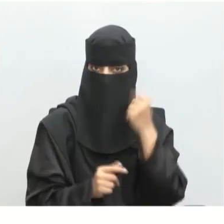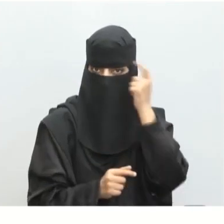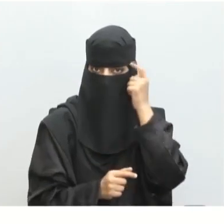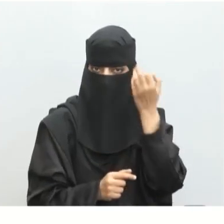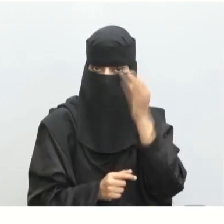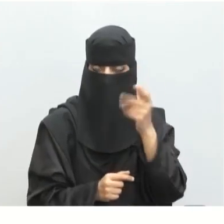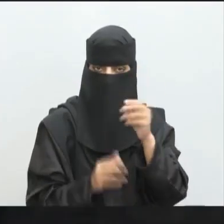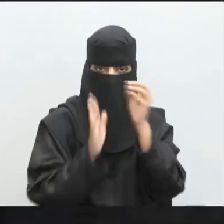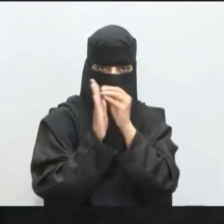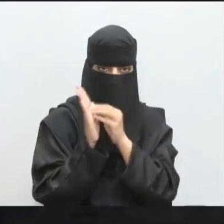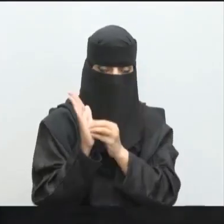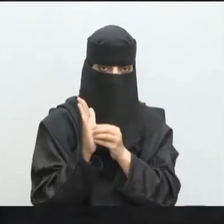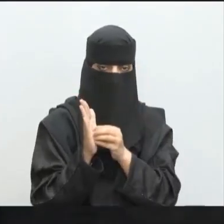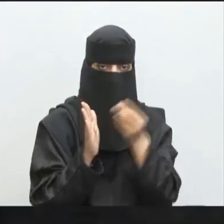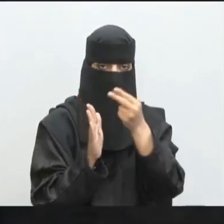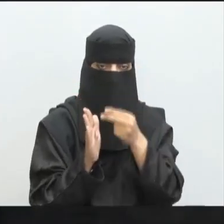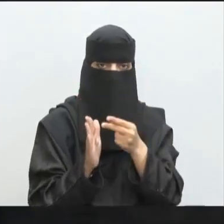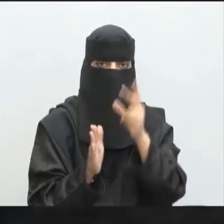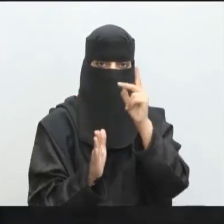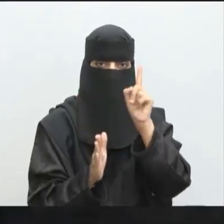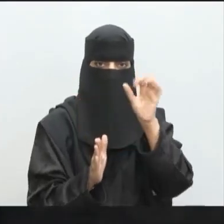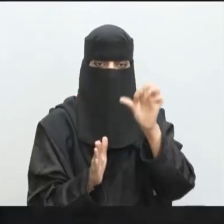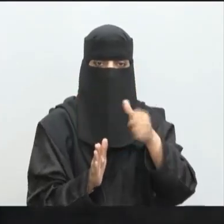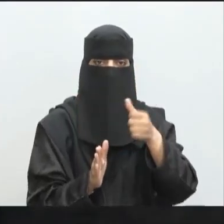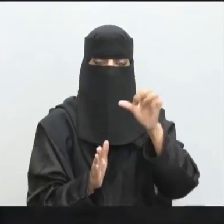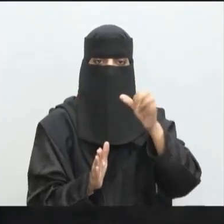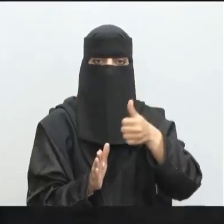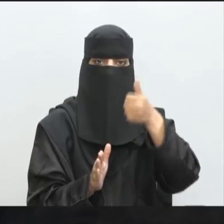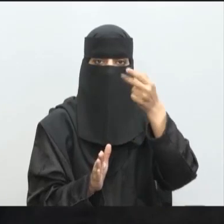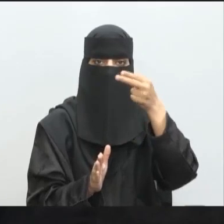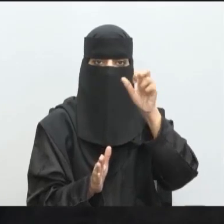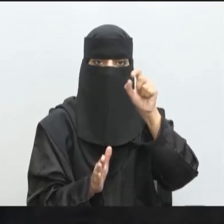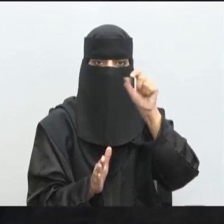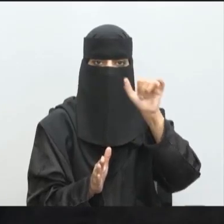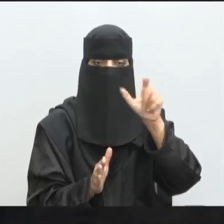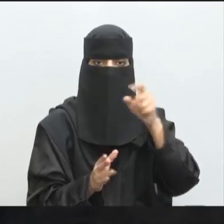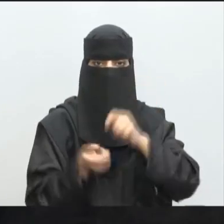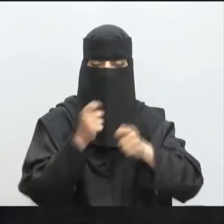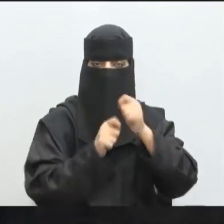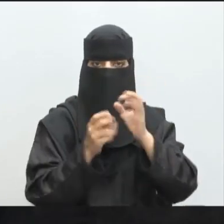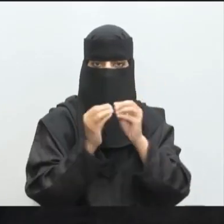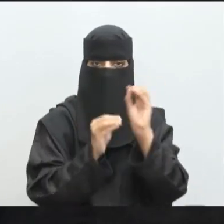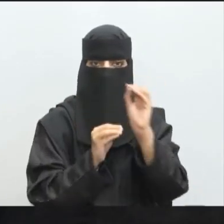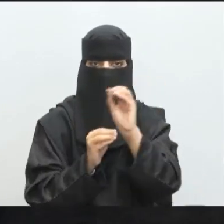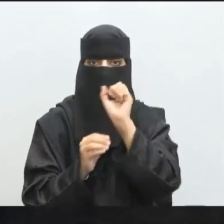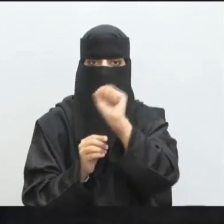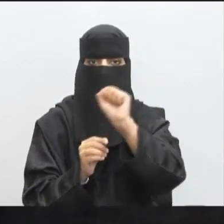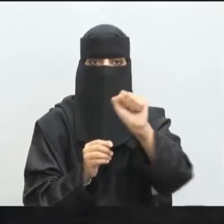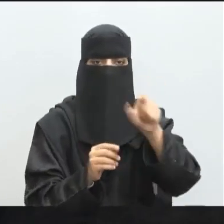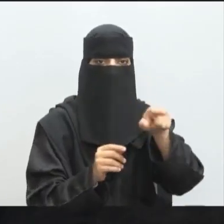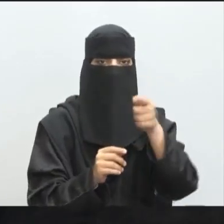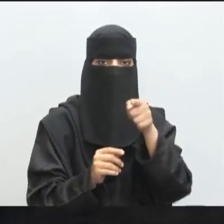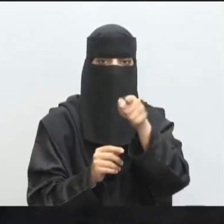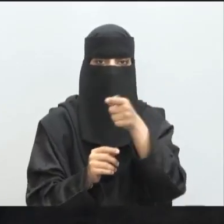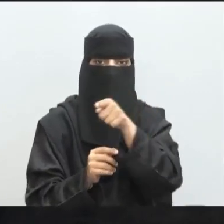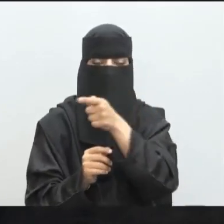لمحتويات الخريطه الطبوغرافيه الداخليه عرفنا انها تتكون من الالوان وعرفنا دلائل الالوان وكل لون ماذا